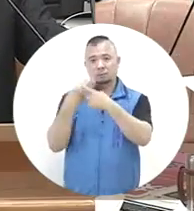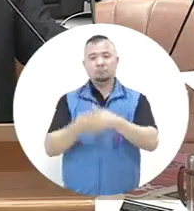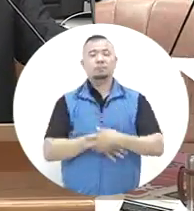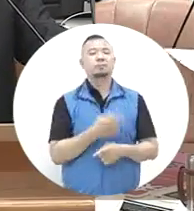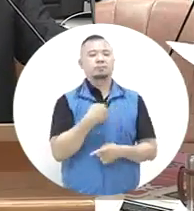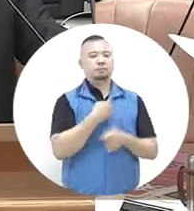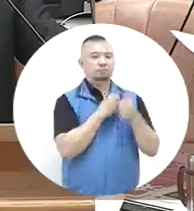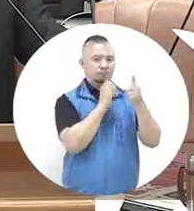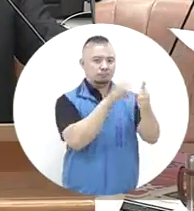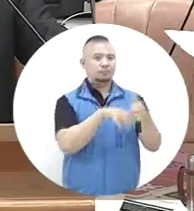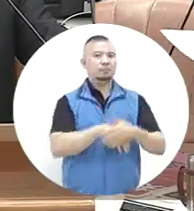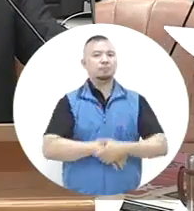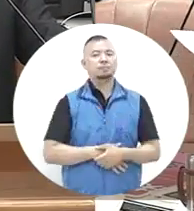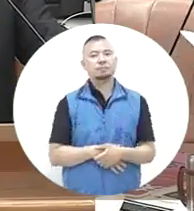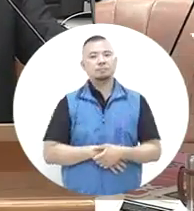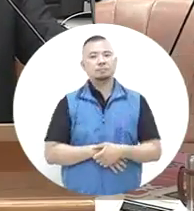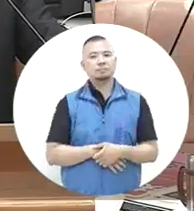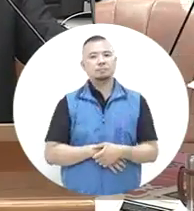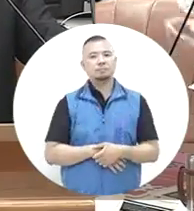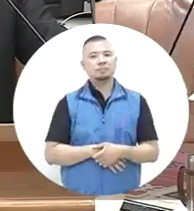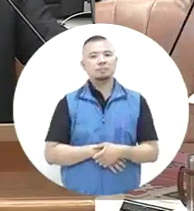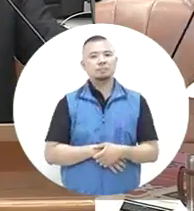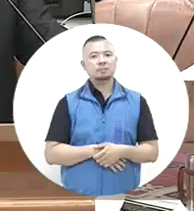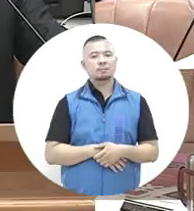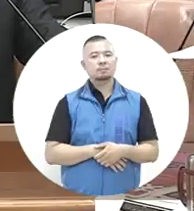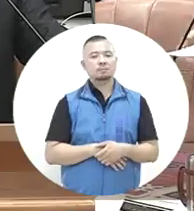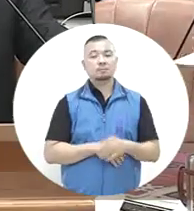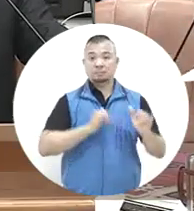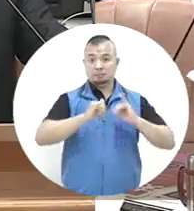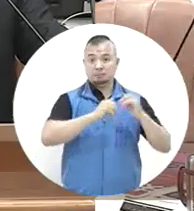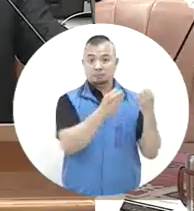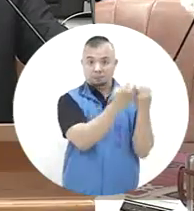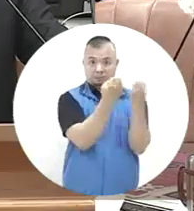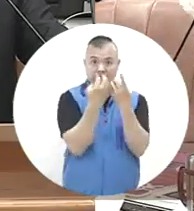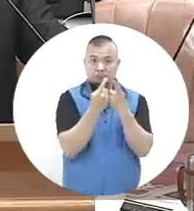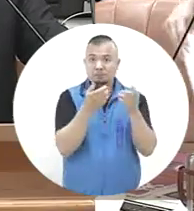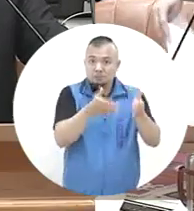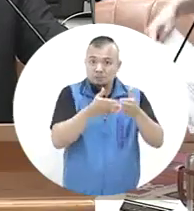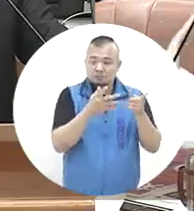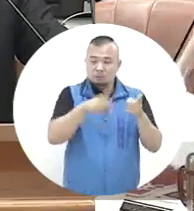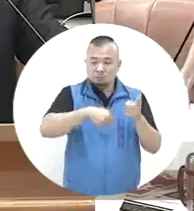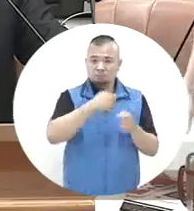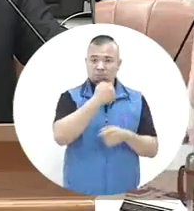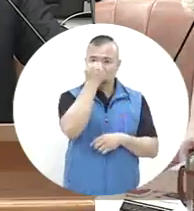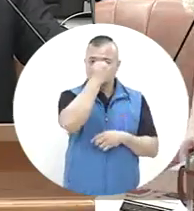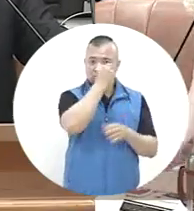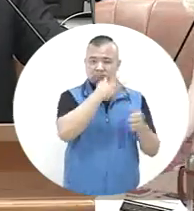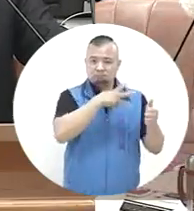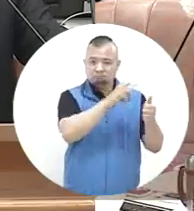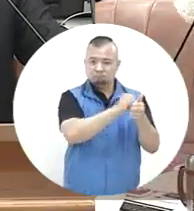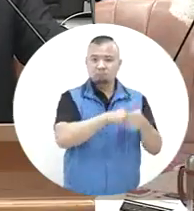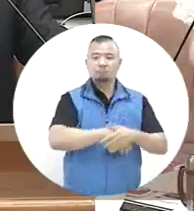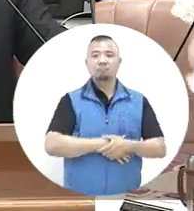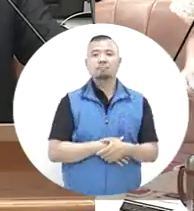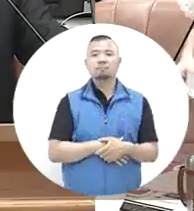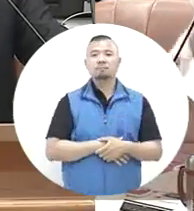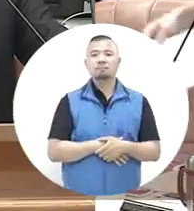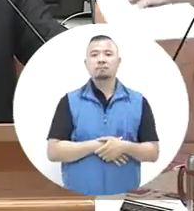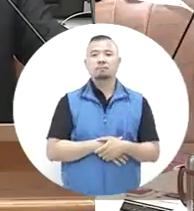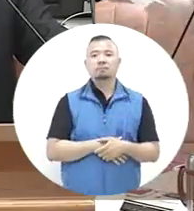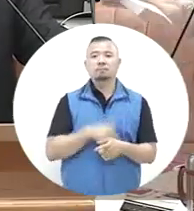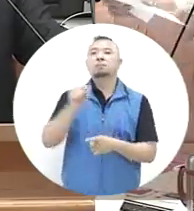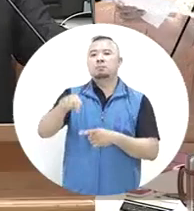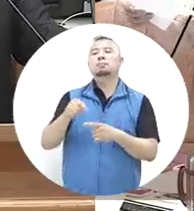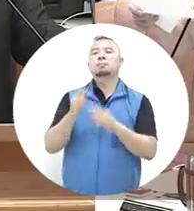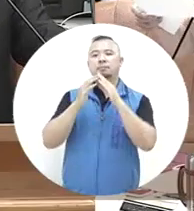下，为什么说治安最重要是源头管理？你的模拟枪管理 市长说的很好，源头